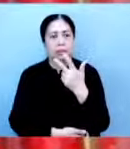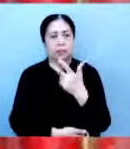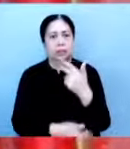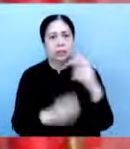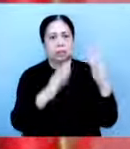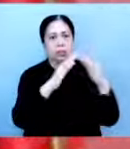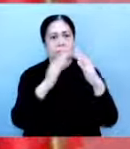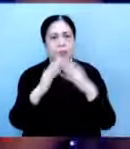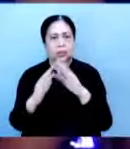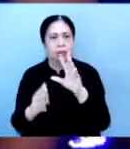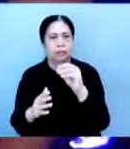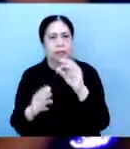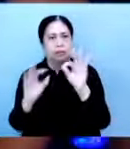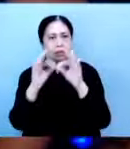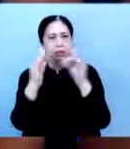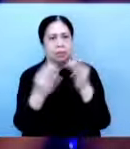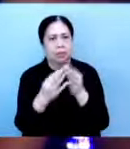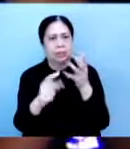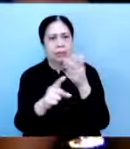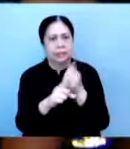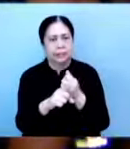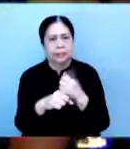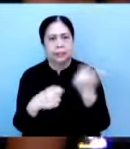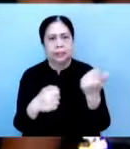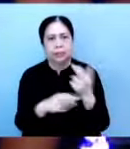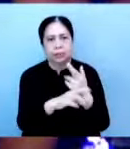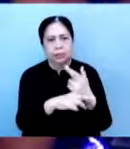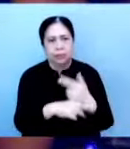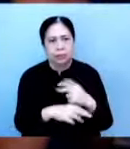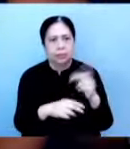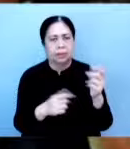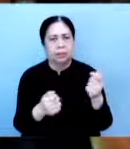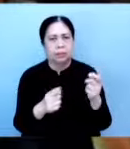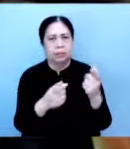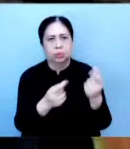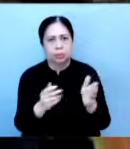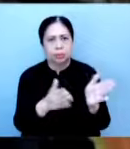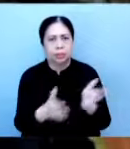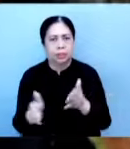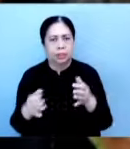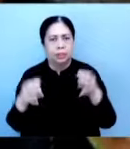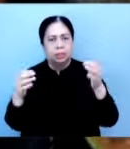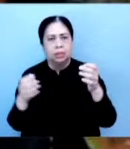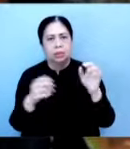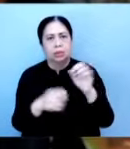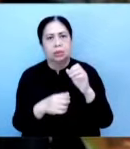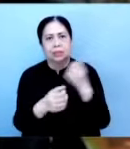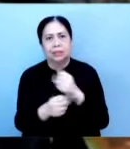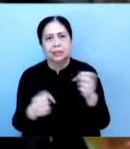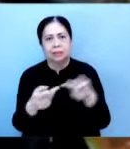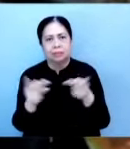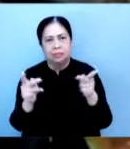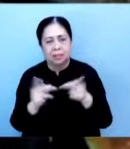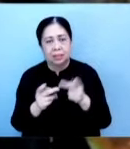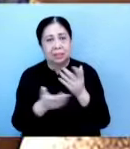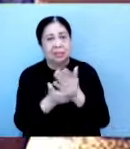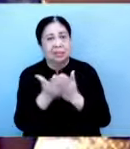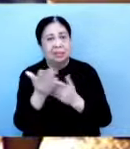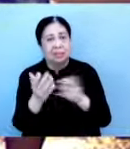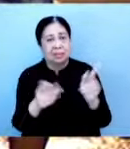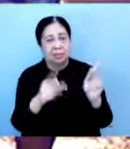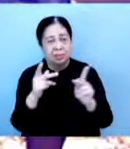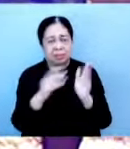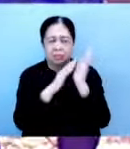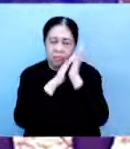pamilya ang apektado inaayos na ng Barangay ang evacuation centers kaya ang ibang pamilya sa bangketa nagpalipas ng gabi